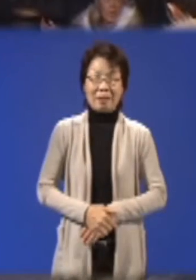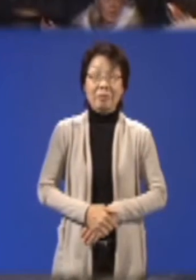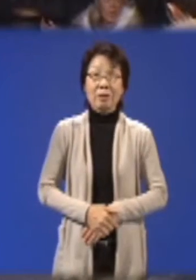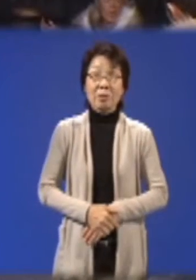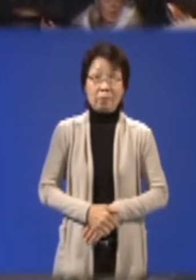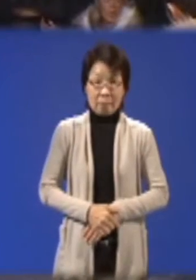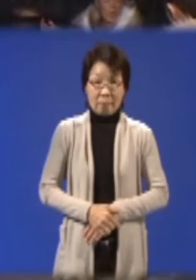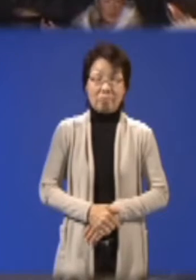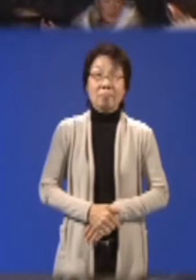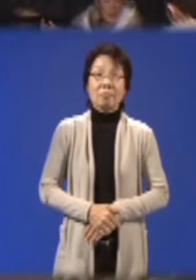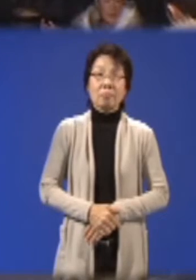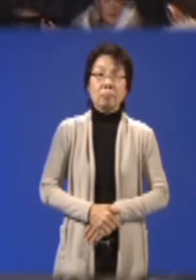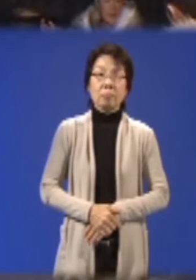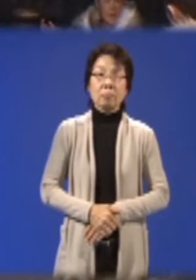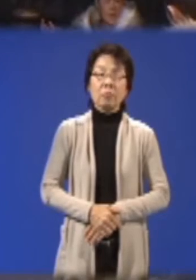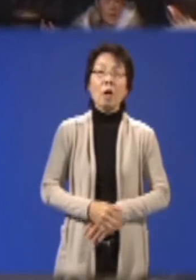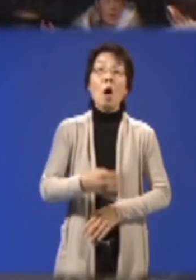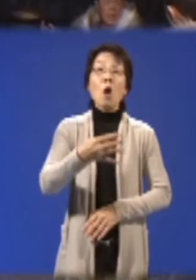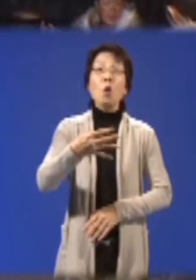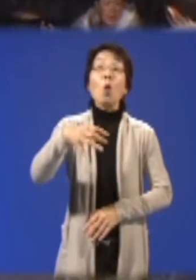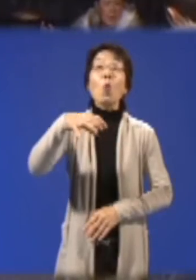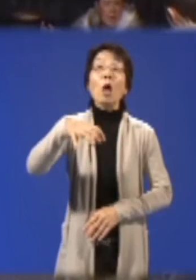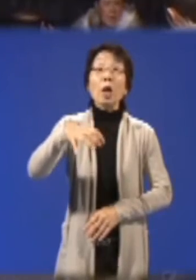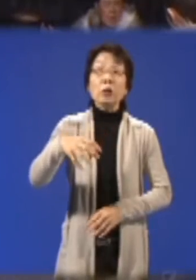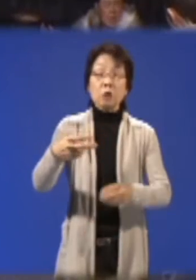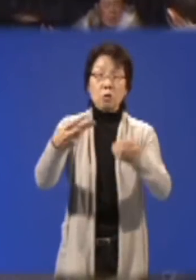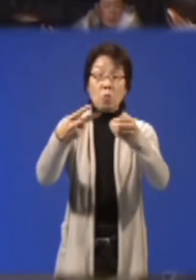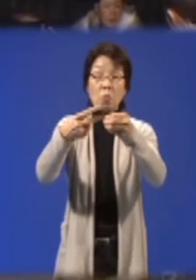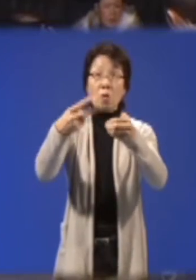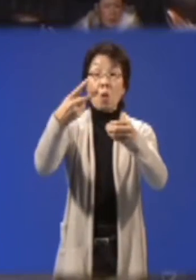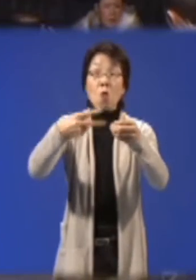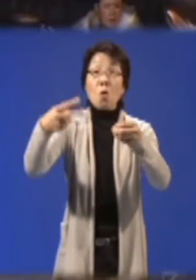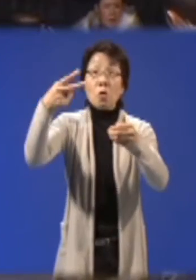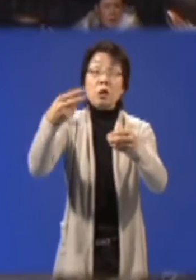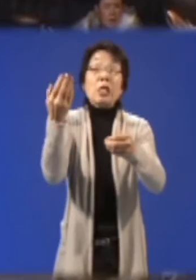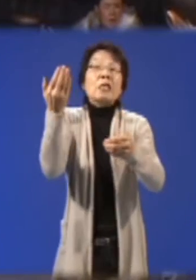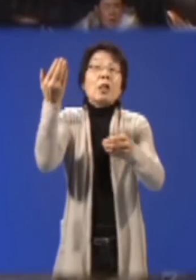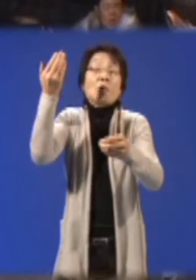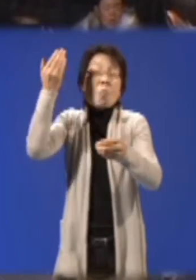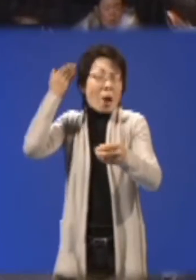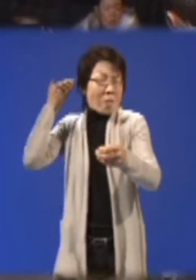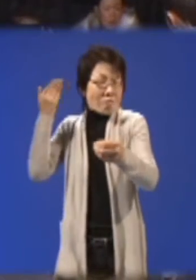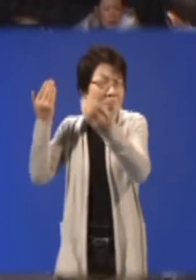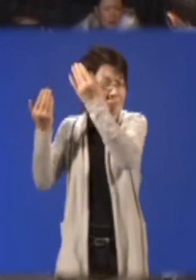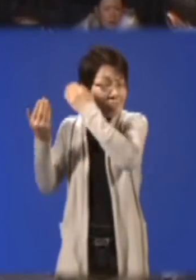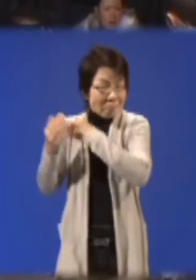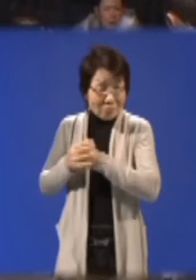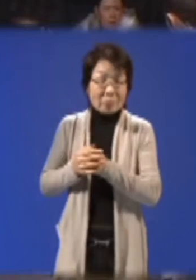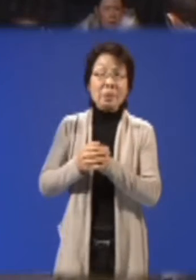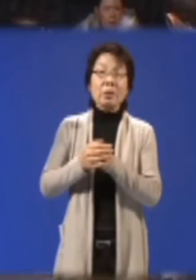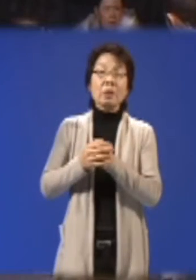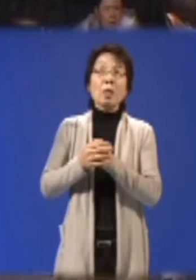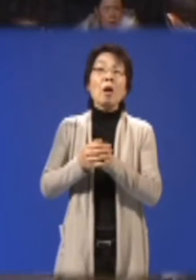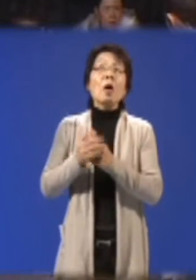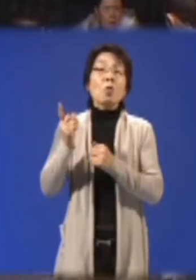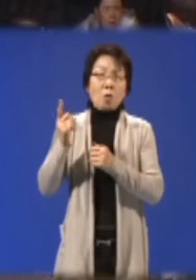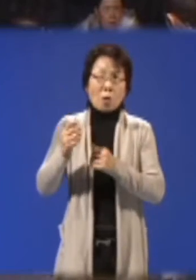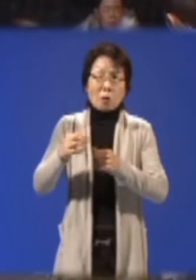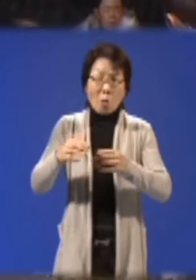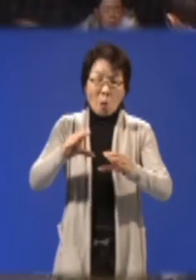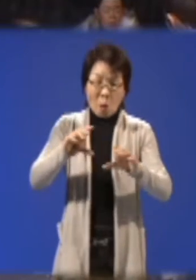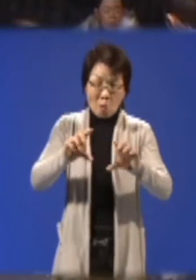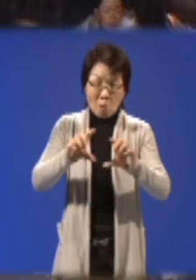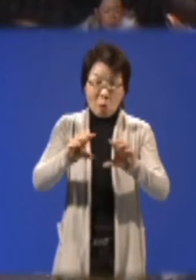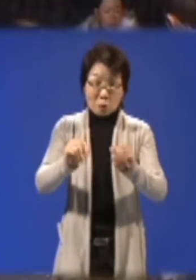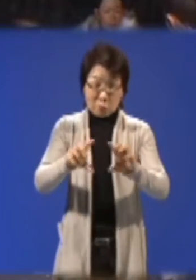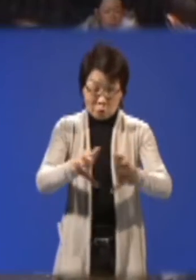これはあのですね、四日市の2000年前、古代当時の発掘された資料